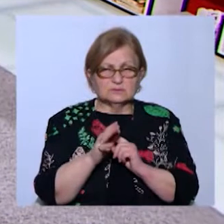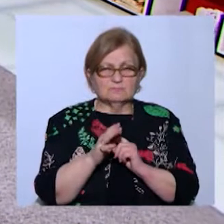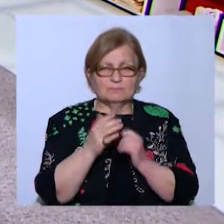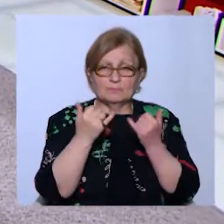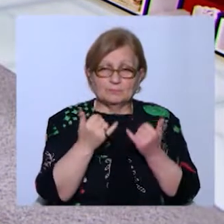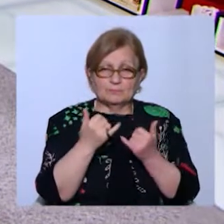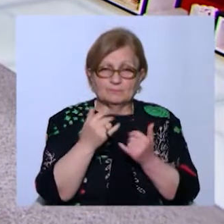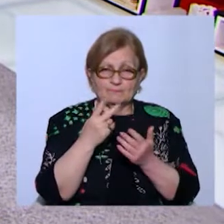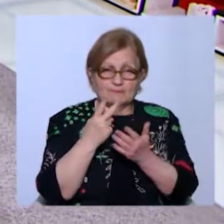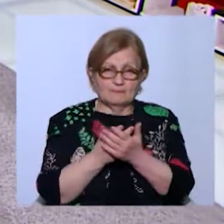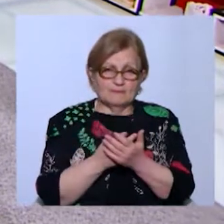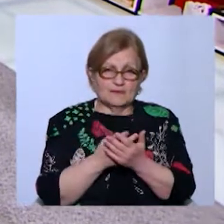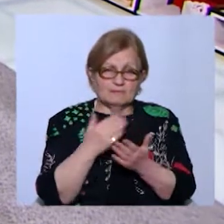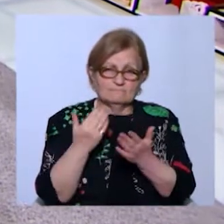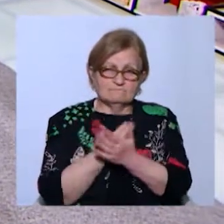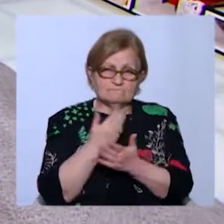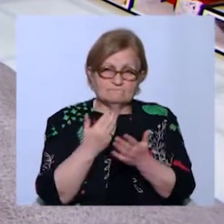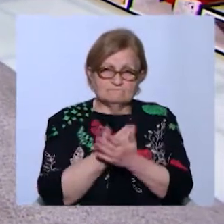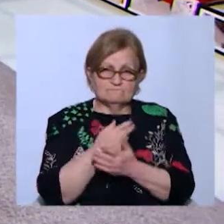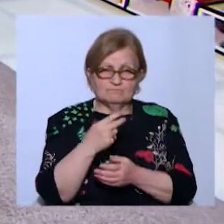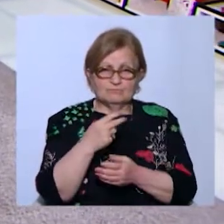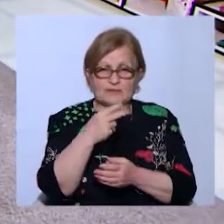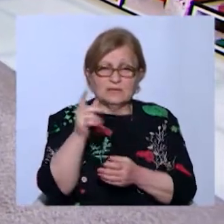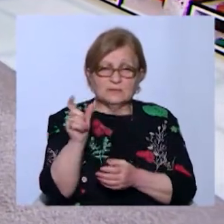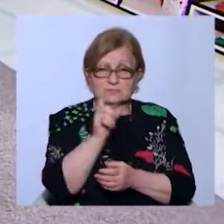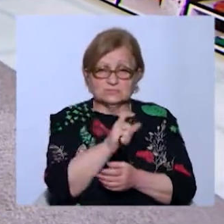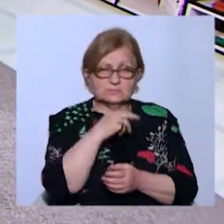ესეთნაირად ახლა აი ამ ახალ განტოლებას დაუკვირდეთ.